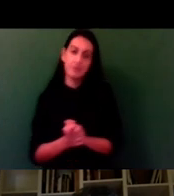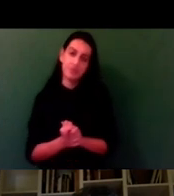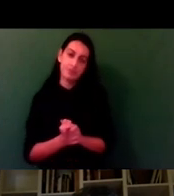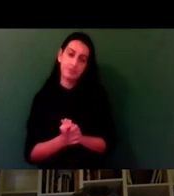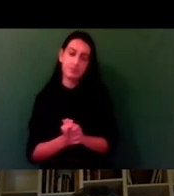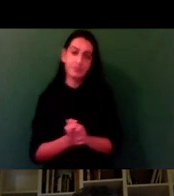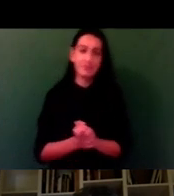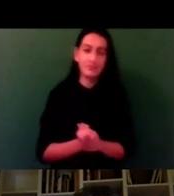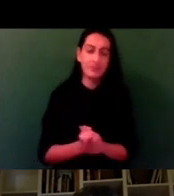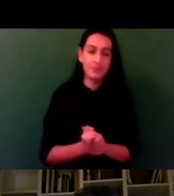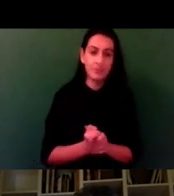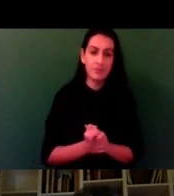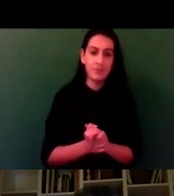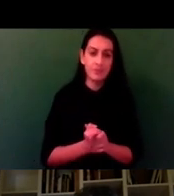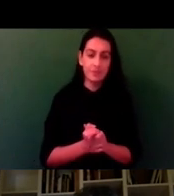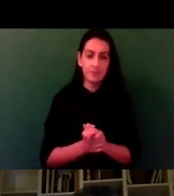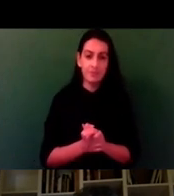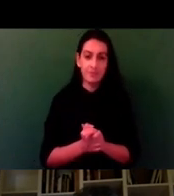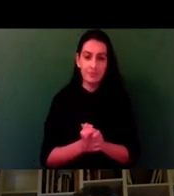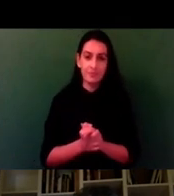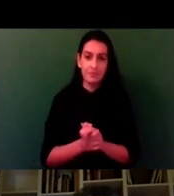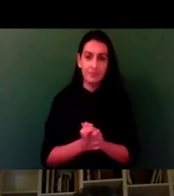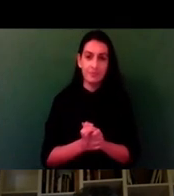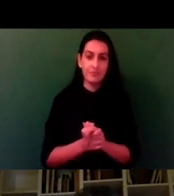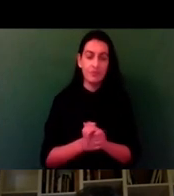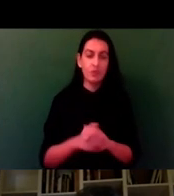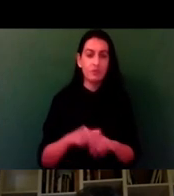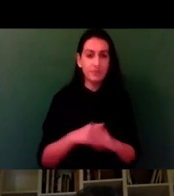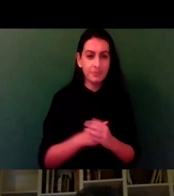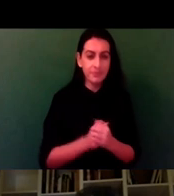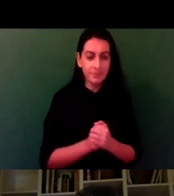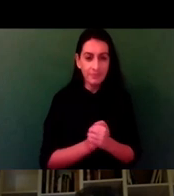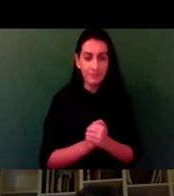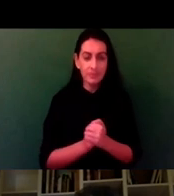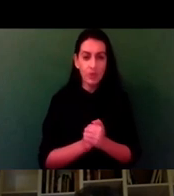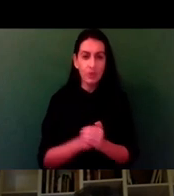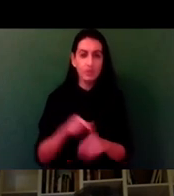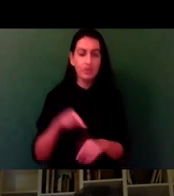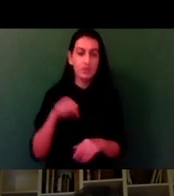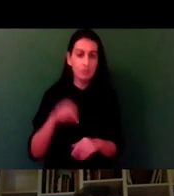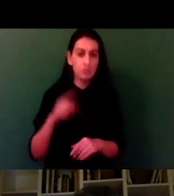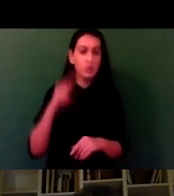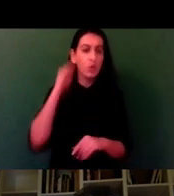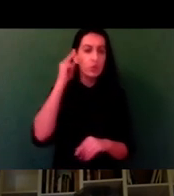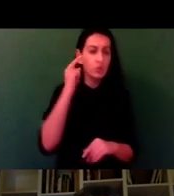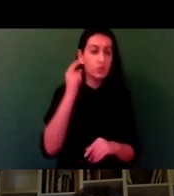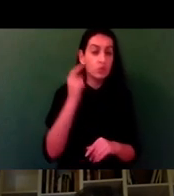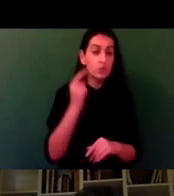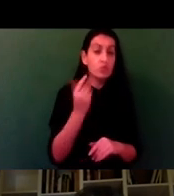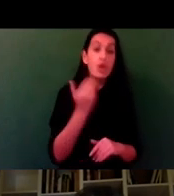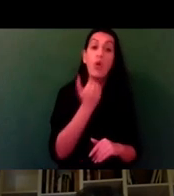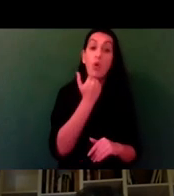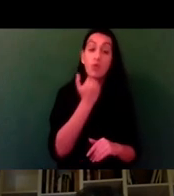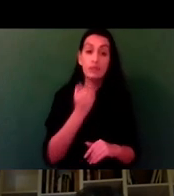sekülerleşmesini, bu tasarım aygıtının sekülerleşmesini gerektiriyor. Yani bu kritik düşünce olmadan kamusal niteliğin oluşması mümkün